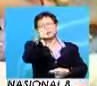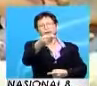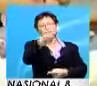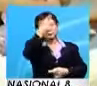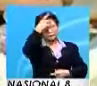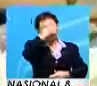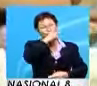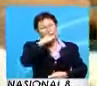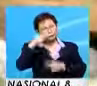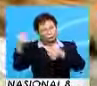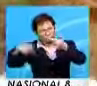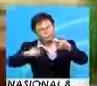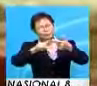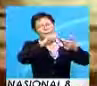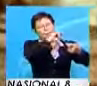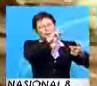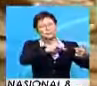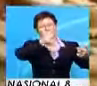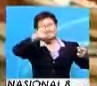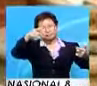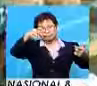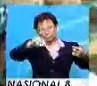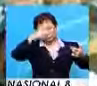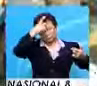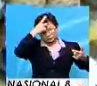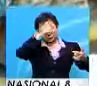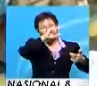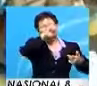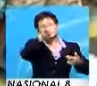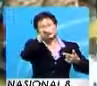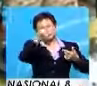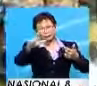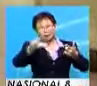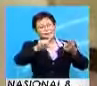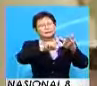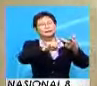Seri Hishamuddin Tun Hussein, Menteri di Jabatan Perdana Menteri Datuk Seri Jamil